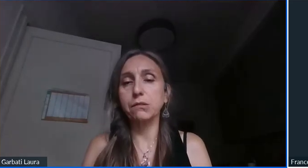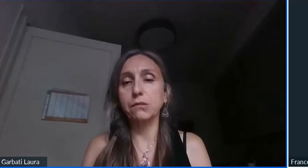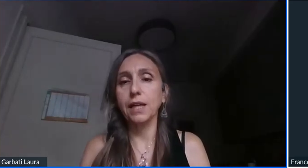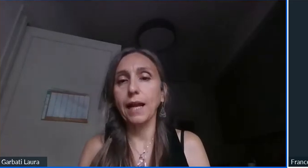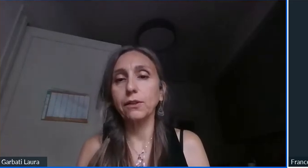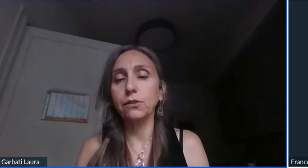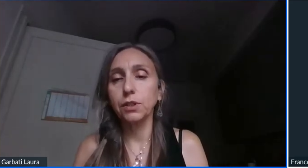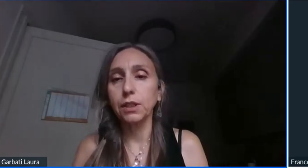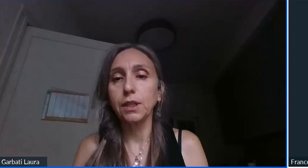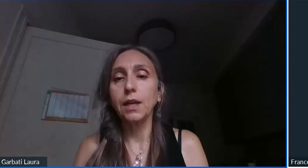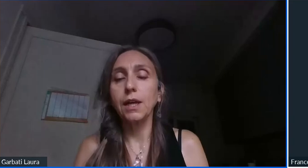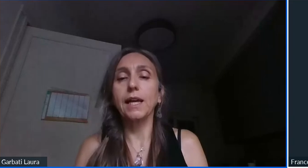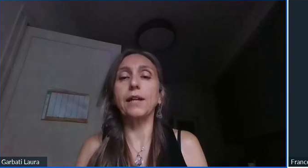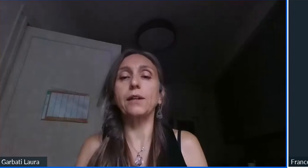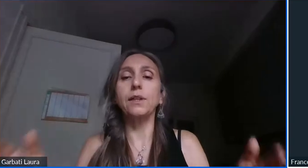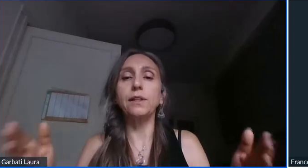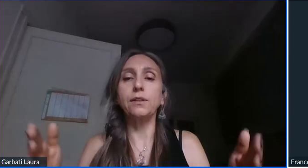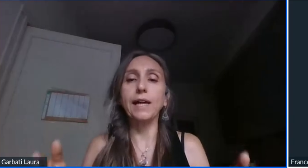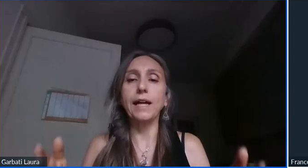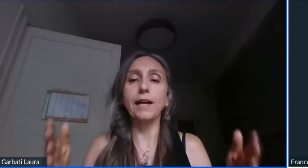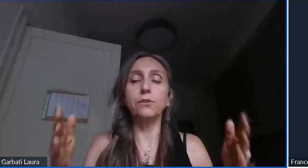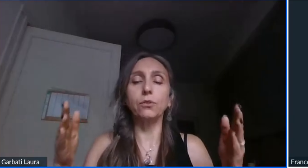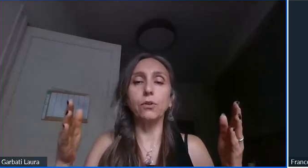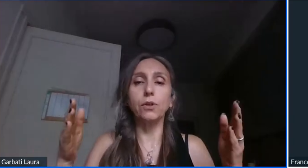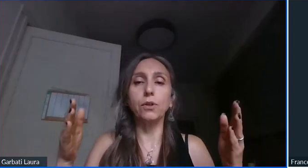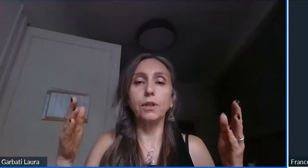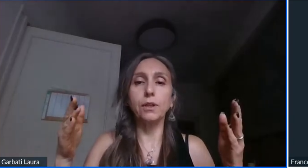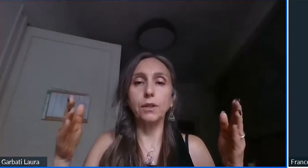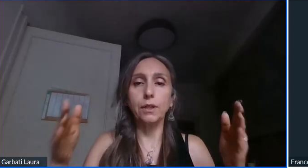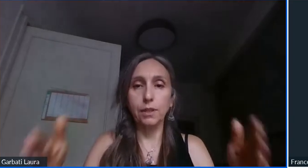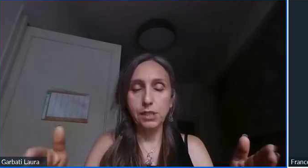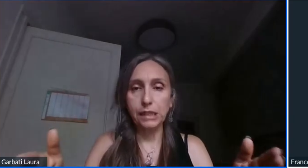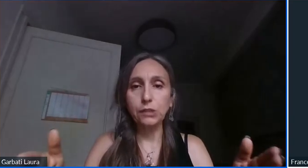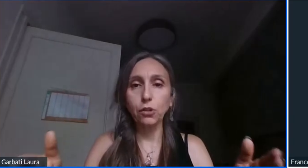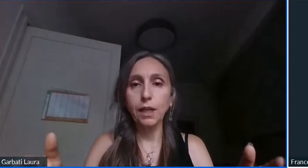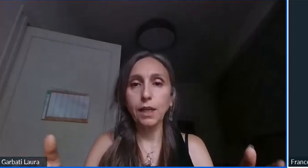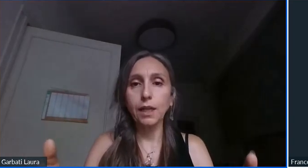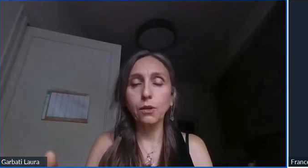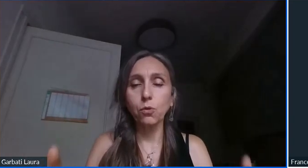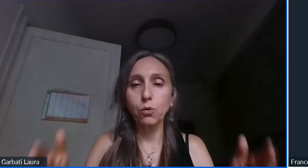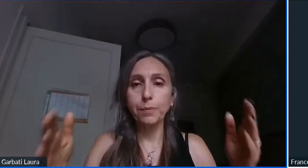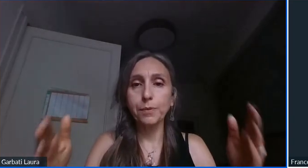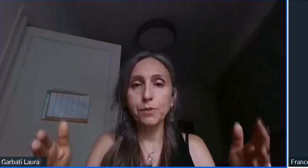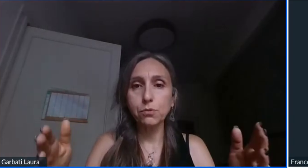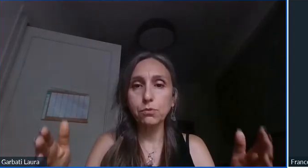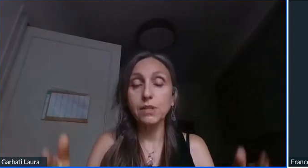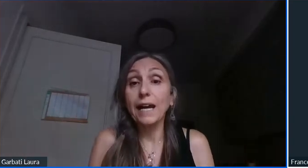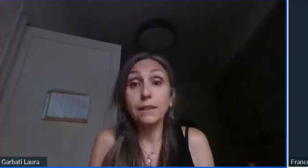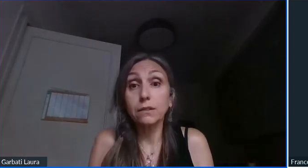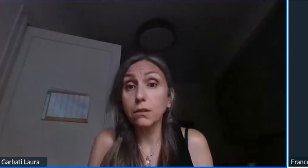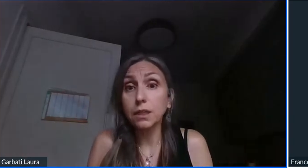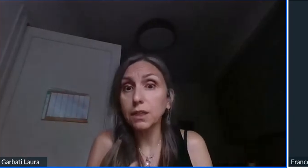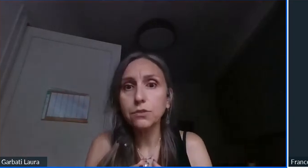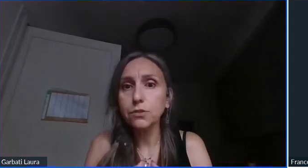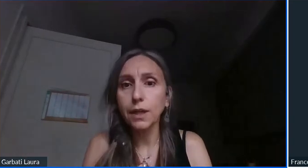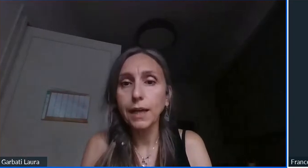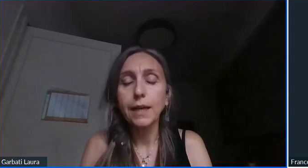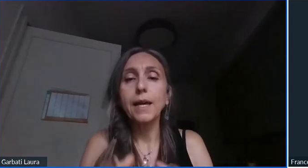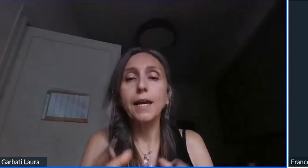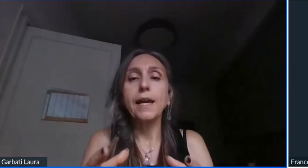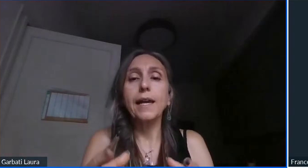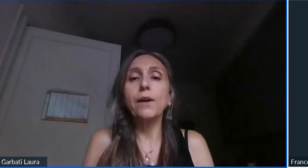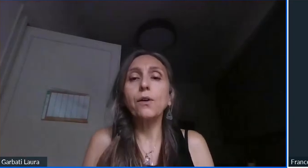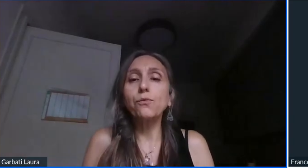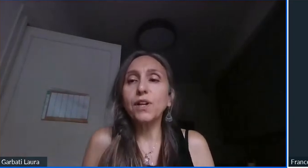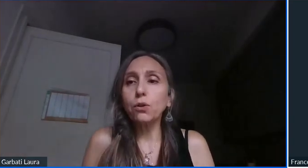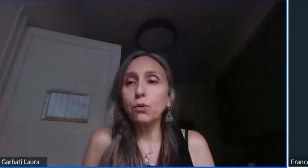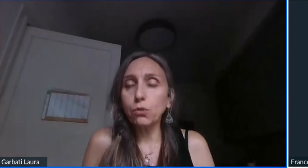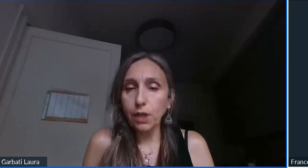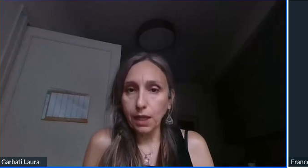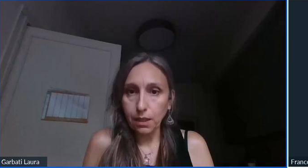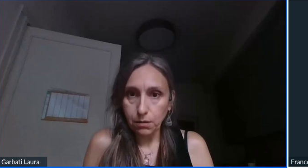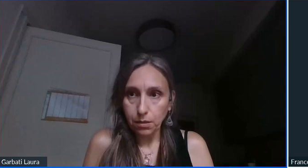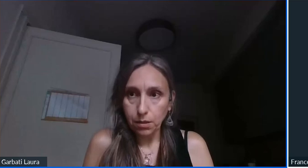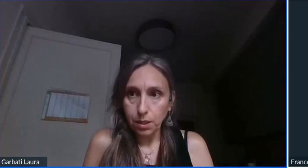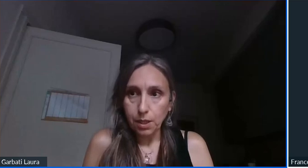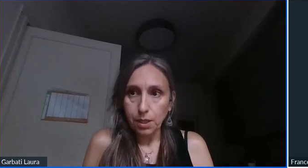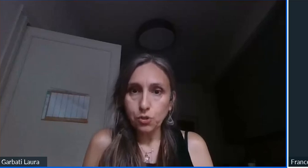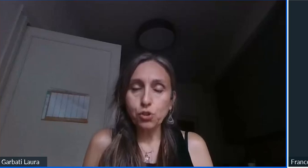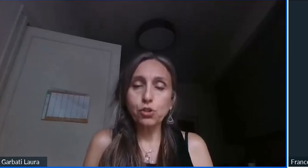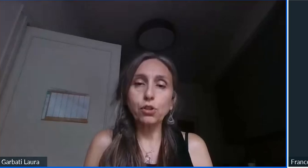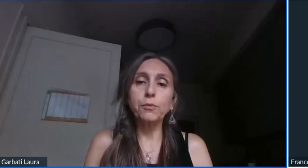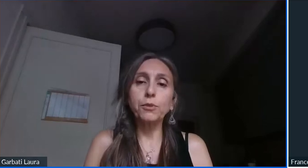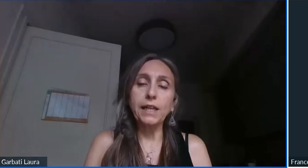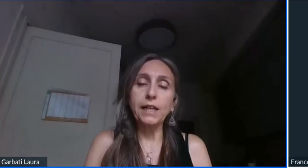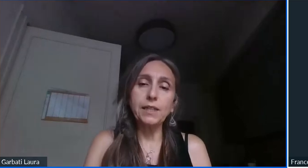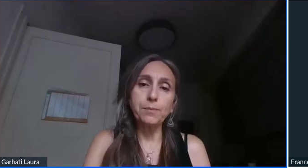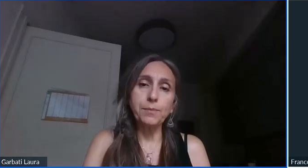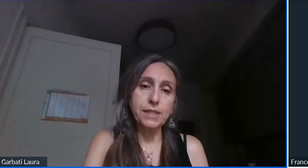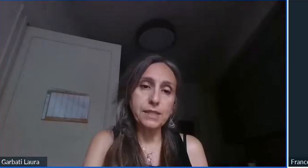ma perché sono in grado di, che hanno identificato il settore in cui l'open source, Android, cioè è un valore.